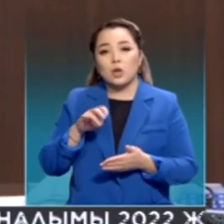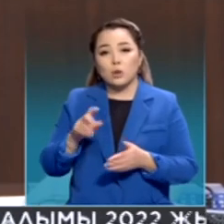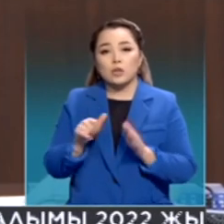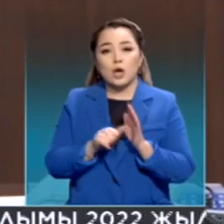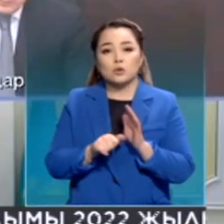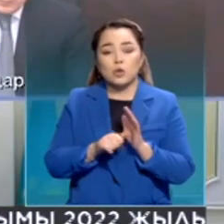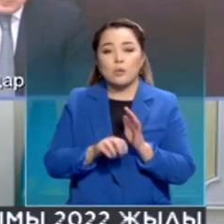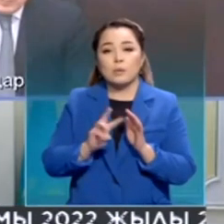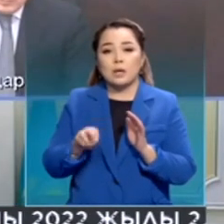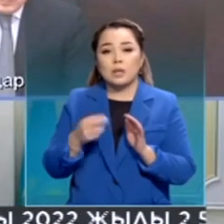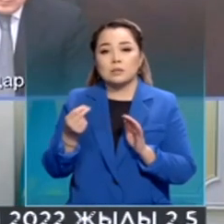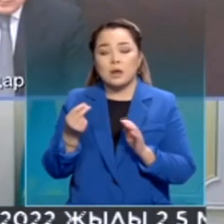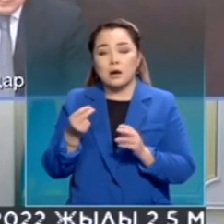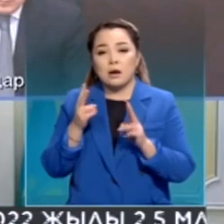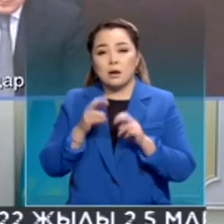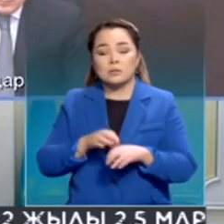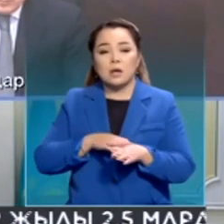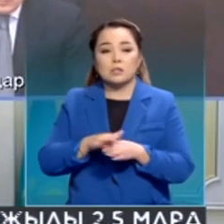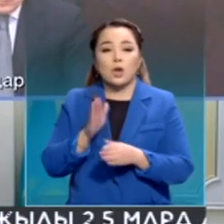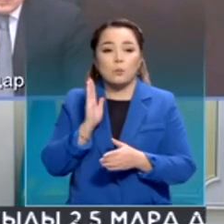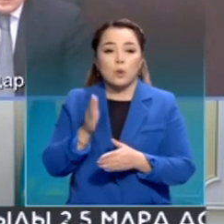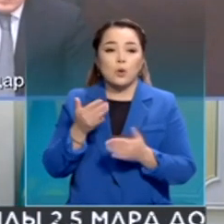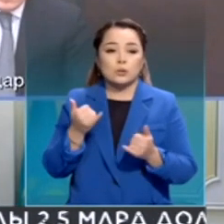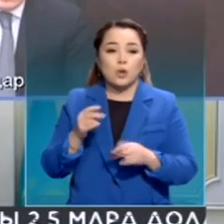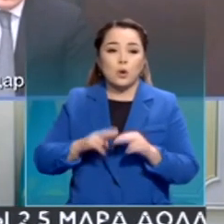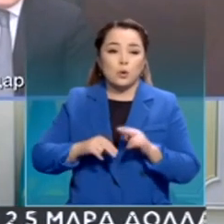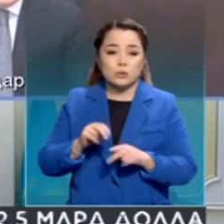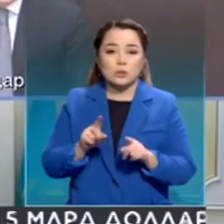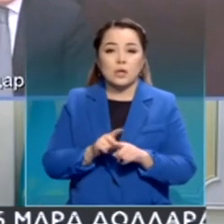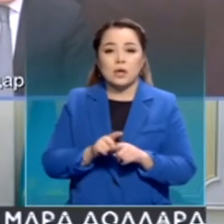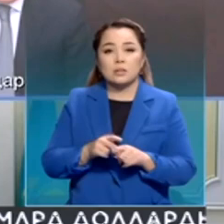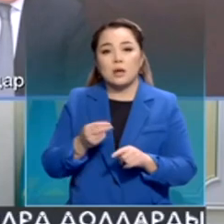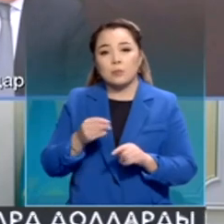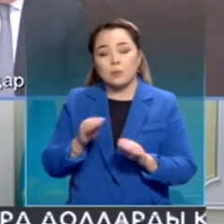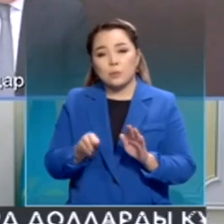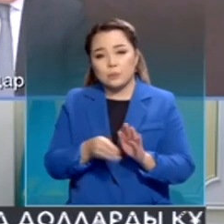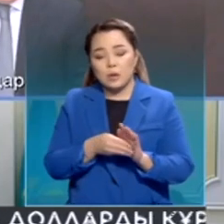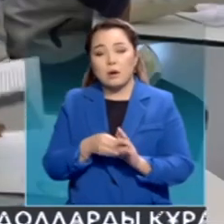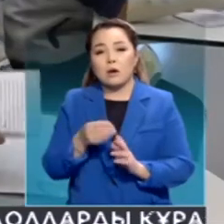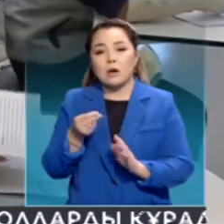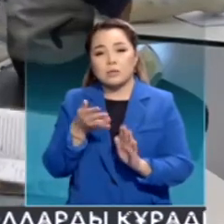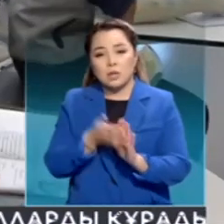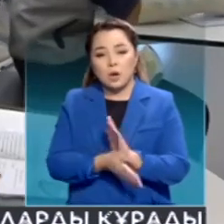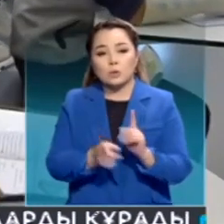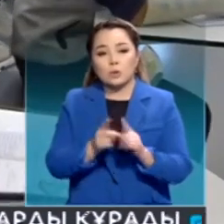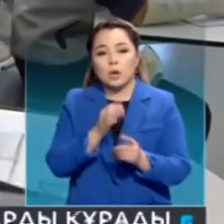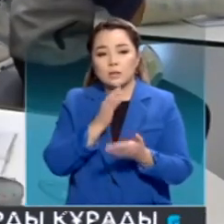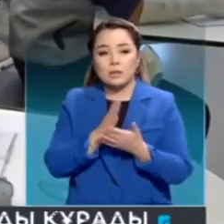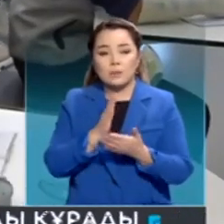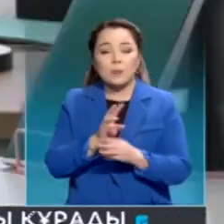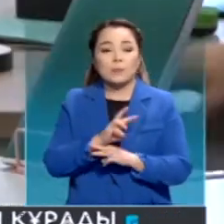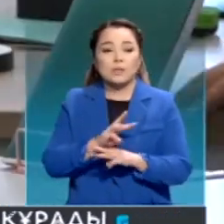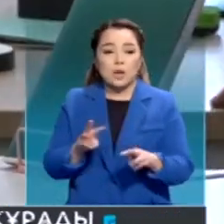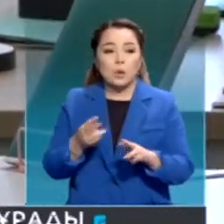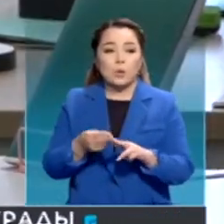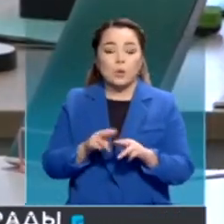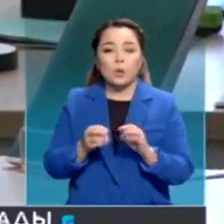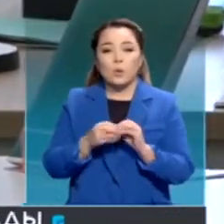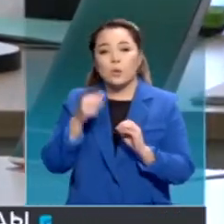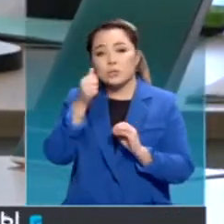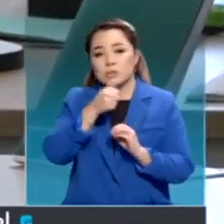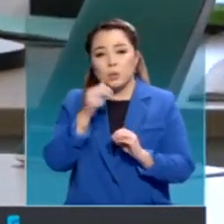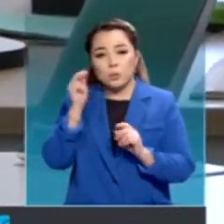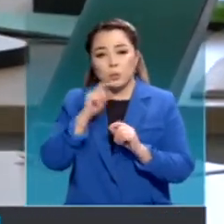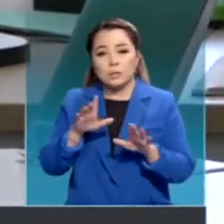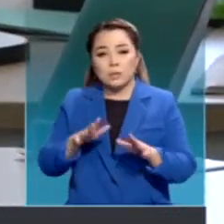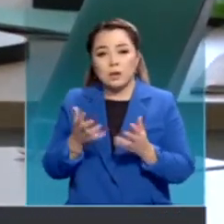2 триллион 600 миллиард теңге қарастырылмақ. Әрі құрылысқа жемқорлардан өндірілген ақша да жұмсалады, дейді министр. Айтуынша, соңғы 10 жылда оқушы